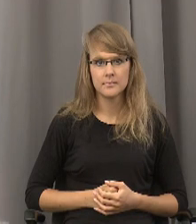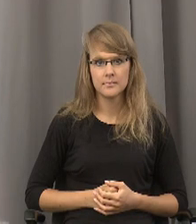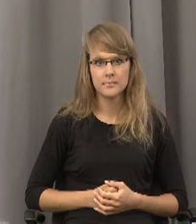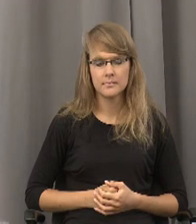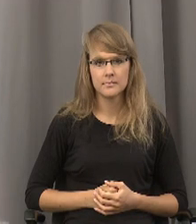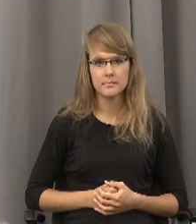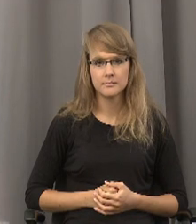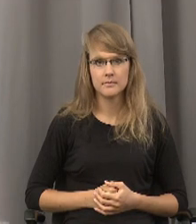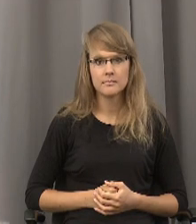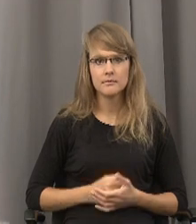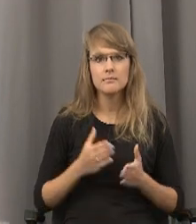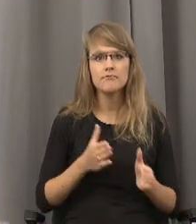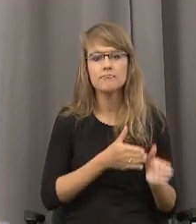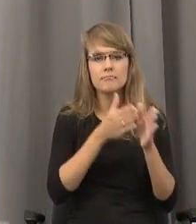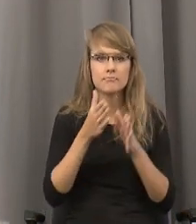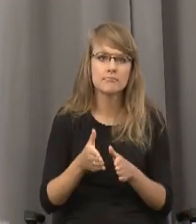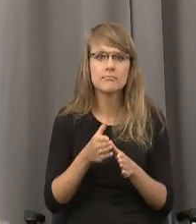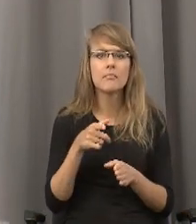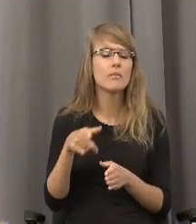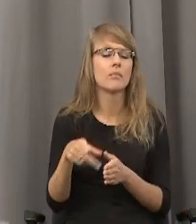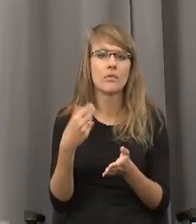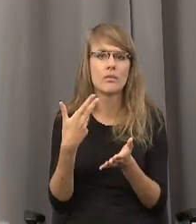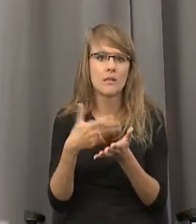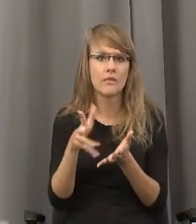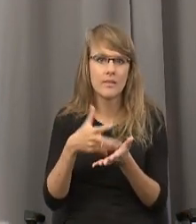Jak kształtowały się koszty